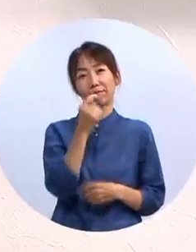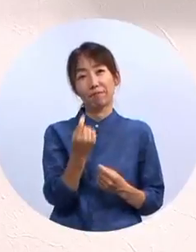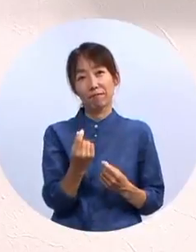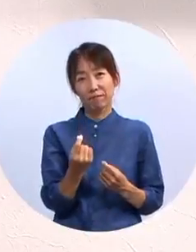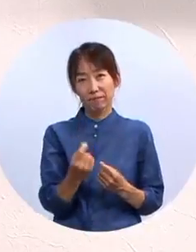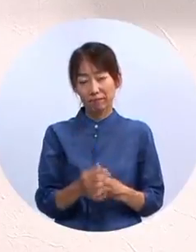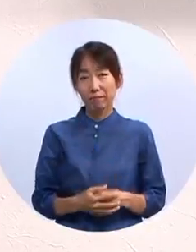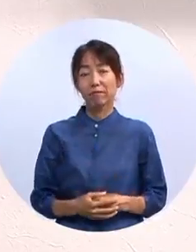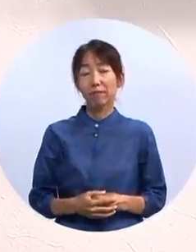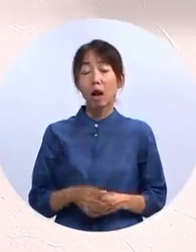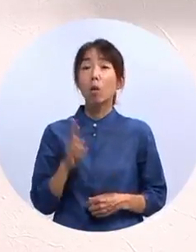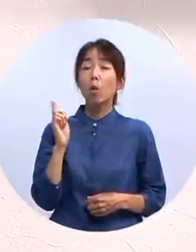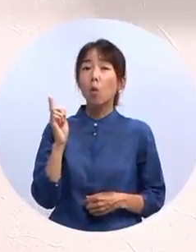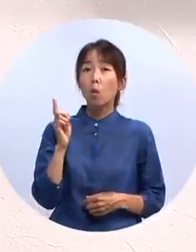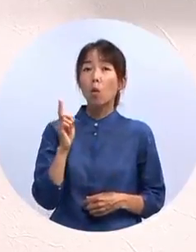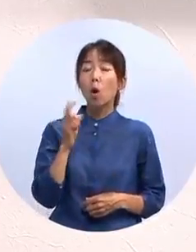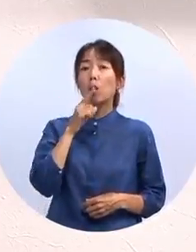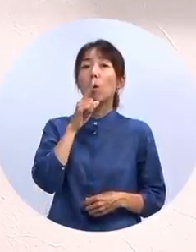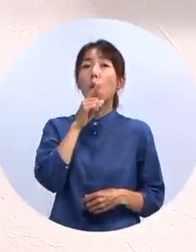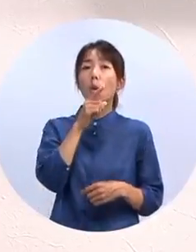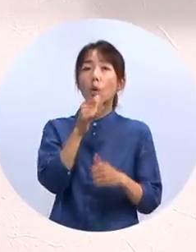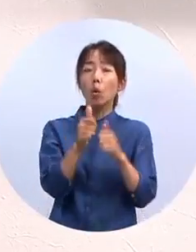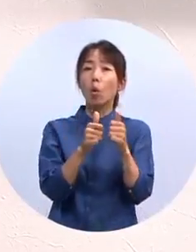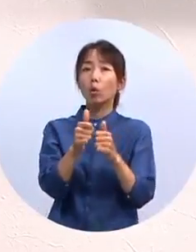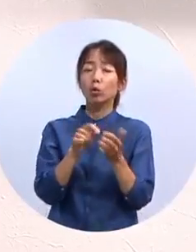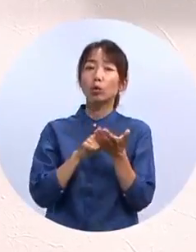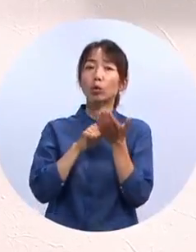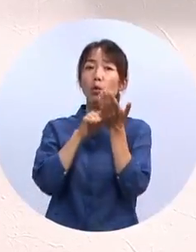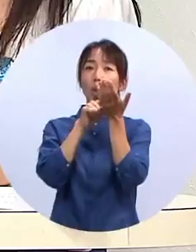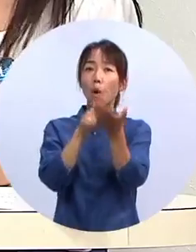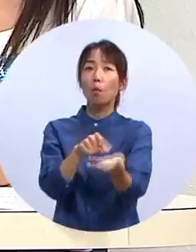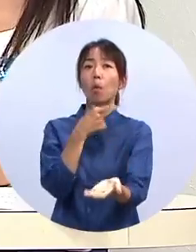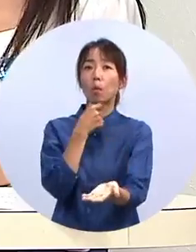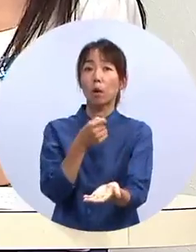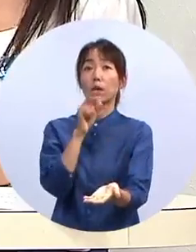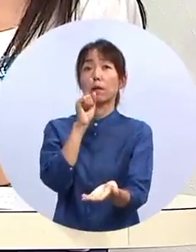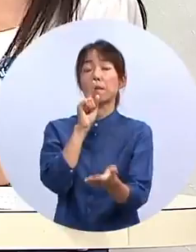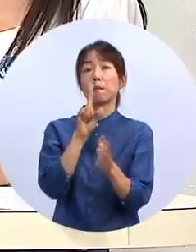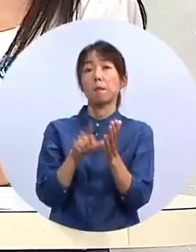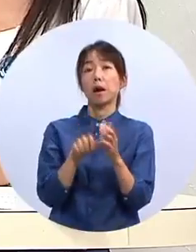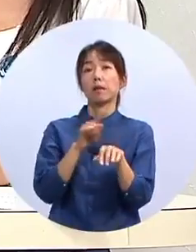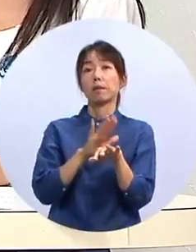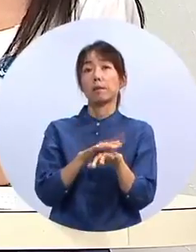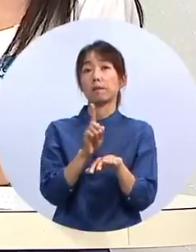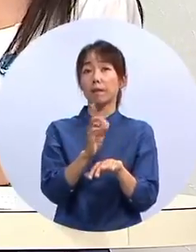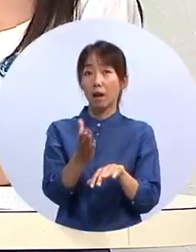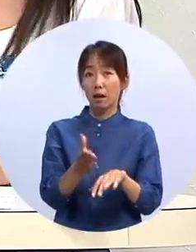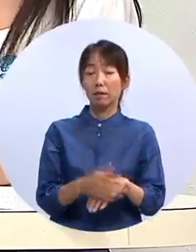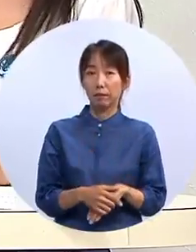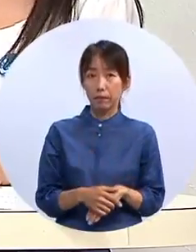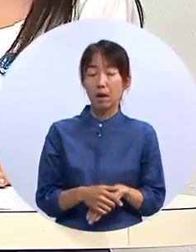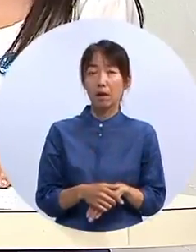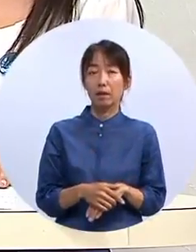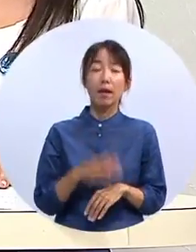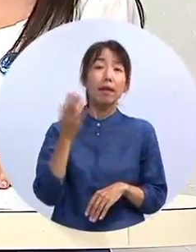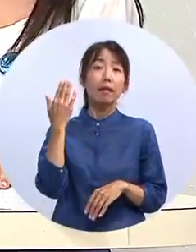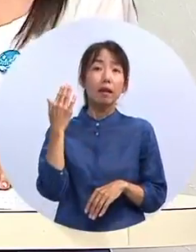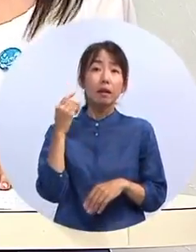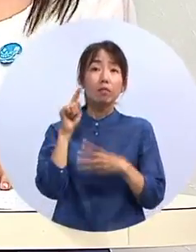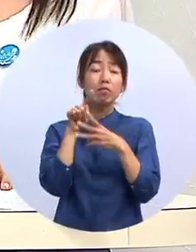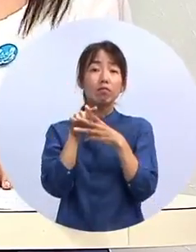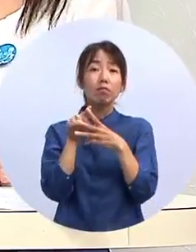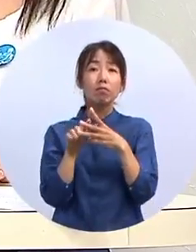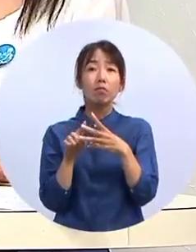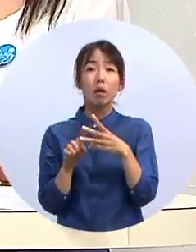ちらの標語のコンクールに応募したい場合はどうしたらいいですか？ はい、建物緑化賞、緑と花のまちづくり